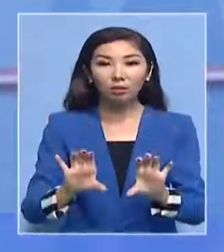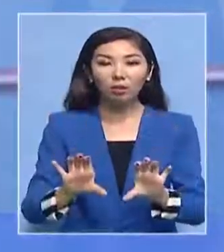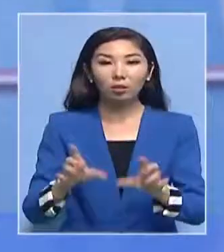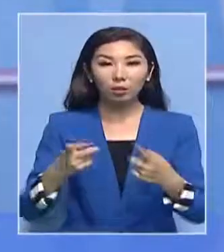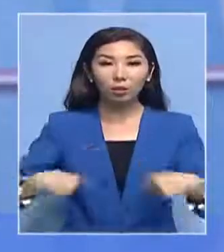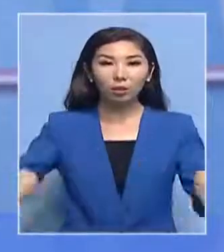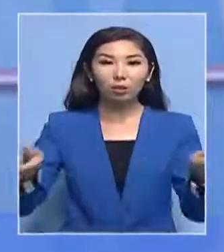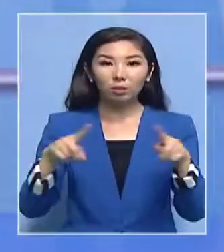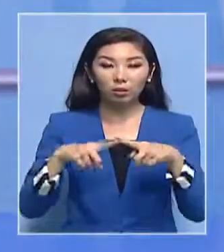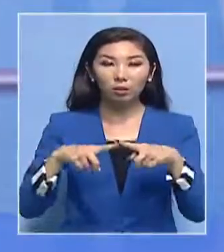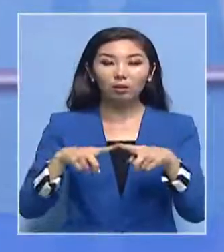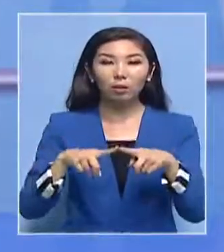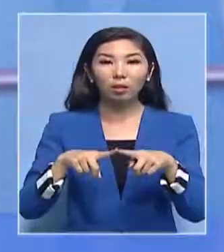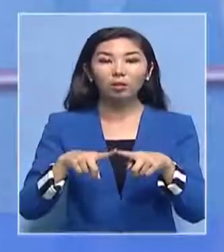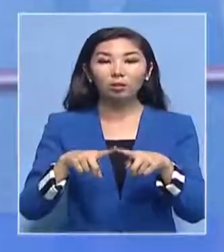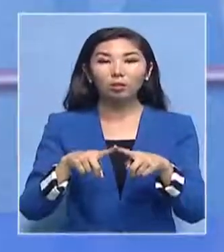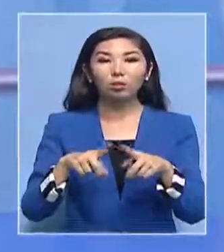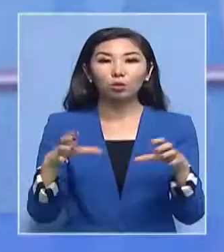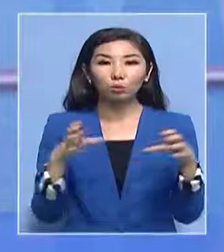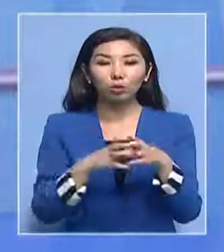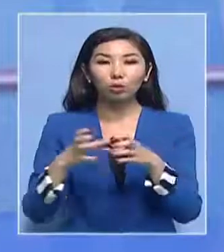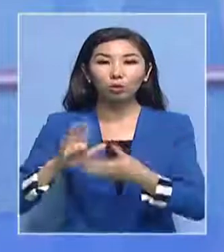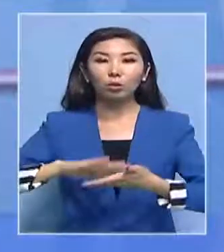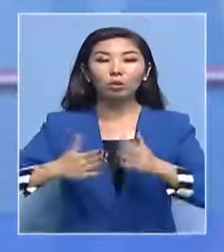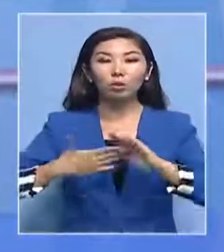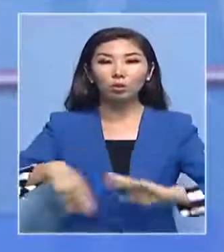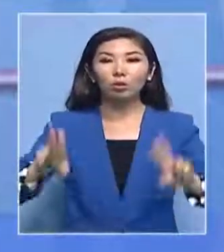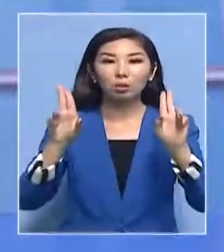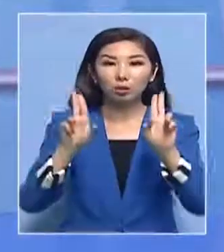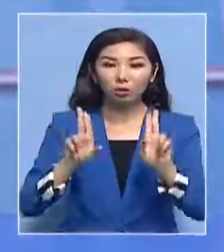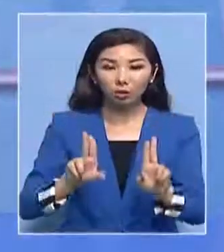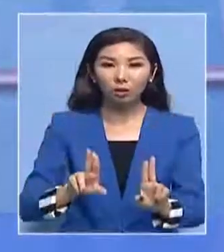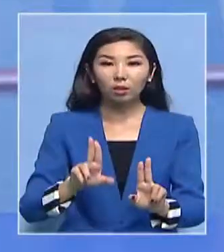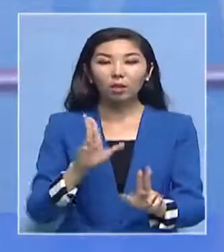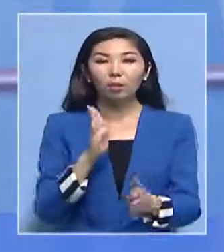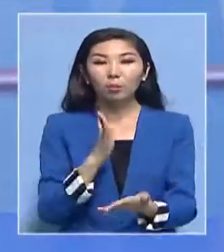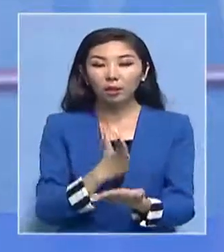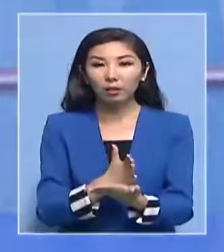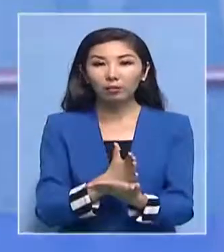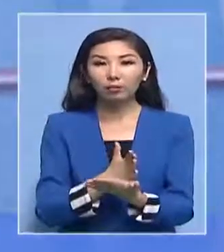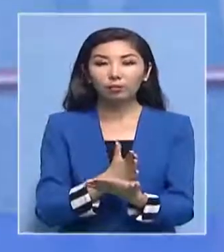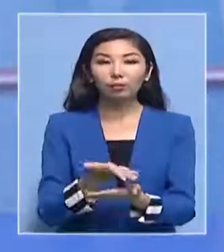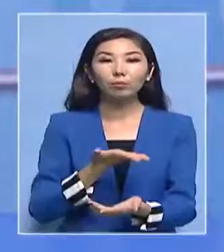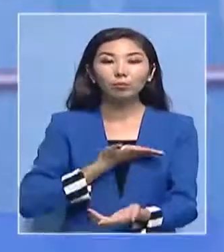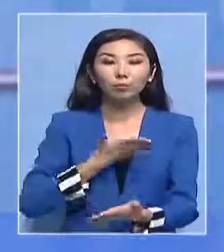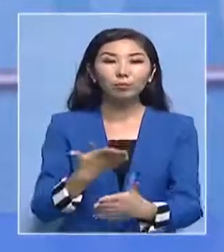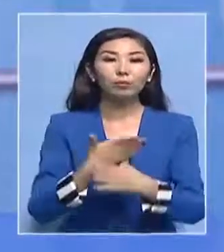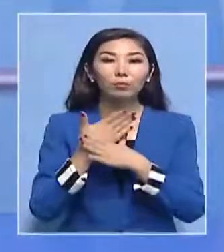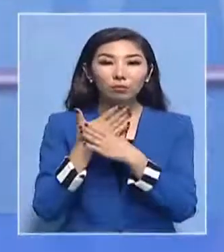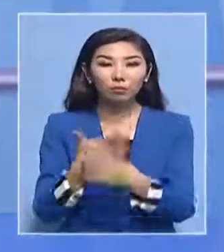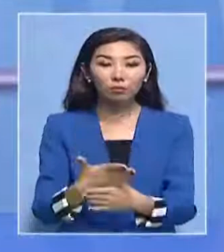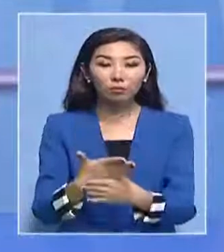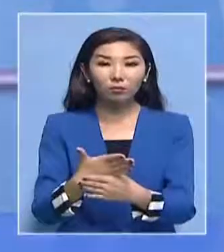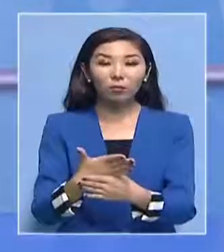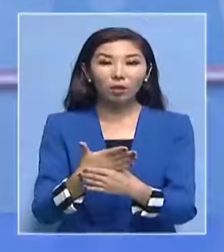шеңберінде шешілетін зат, ұжымдық шарт ретінде шешілетін зат. ал жаңа біздің көмекке